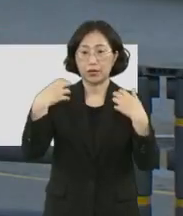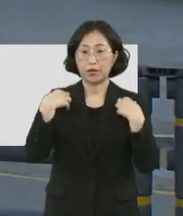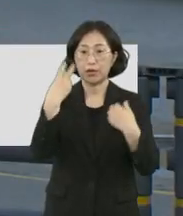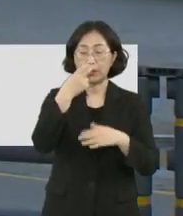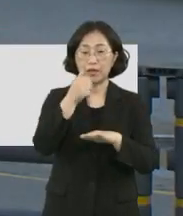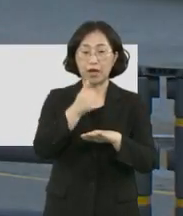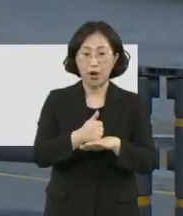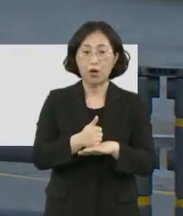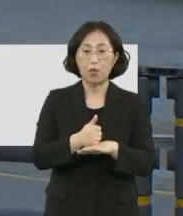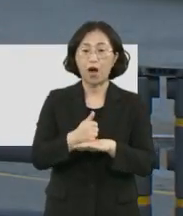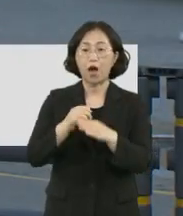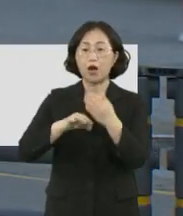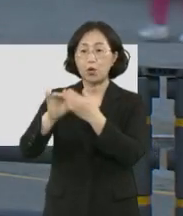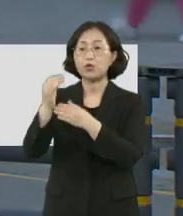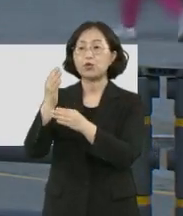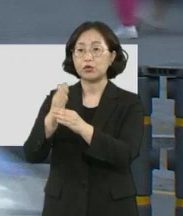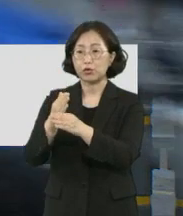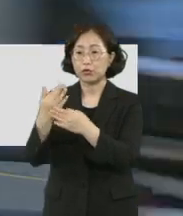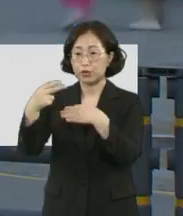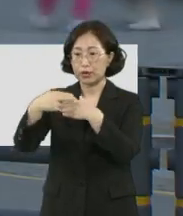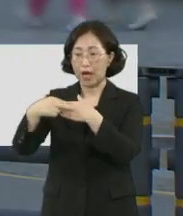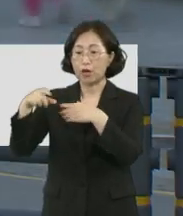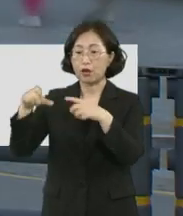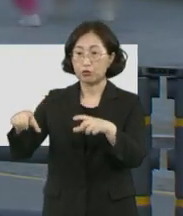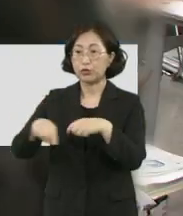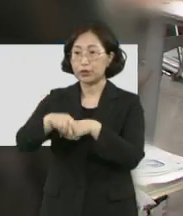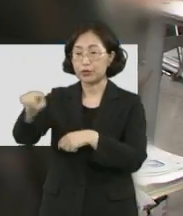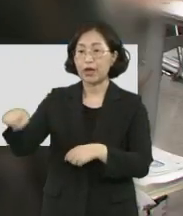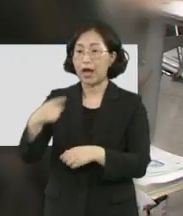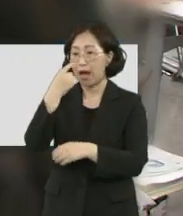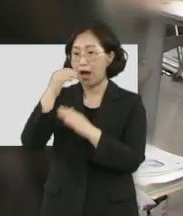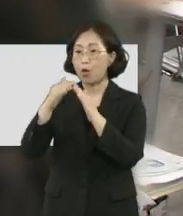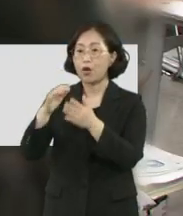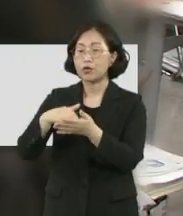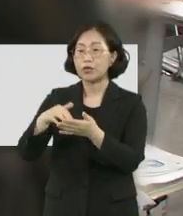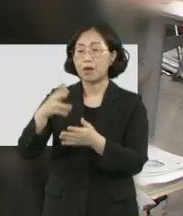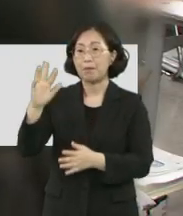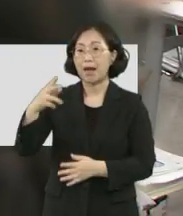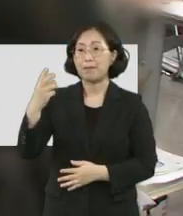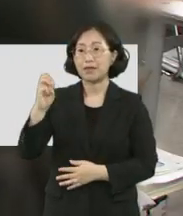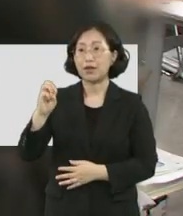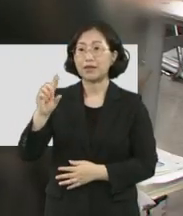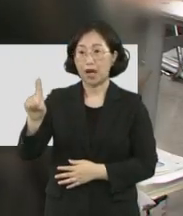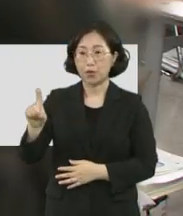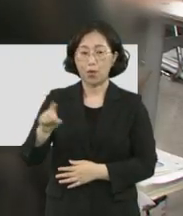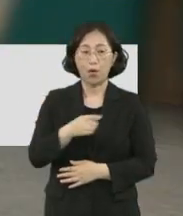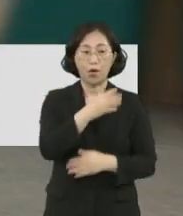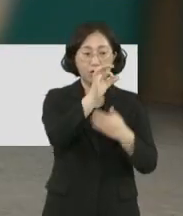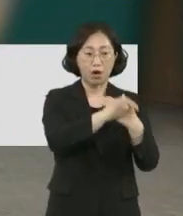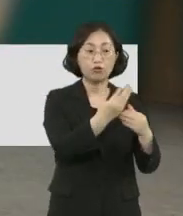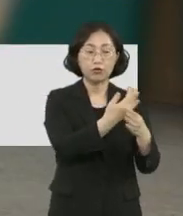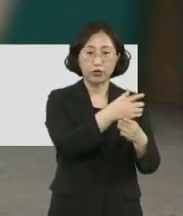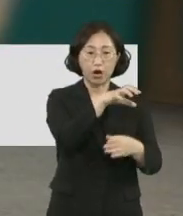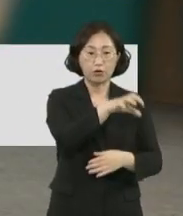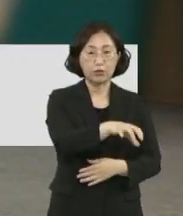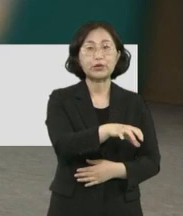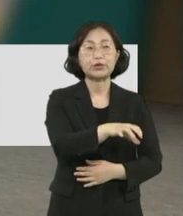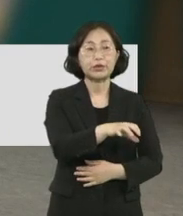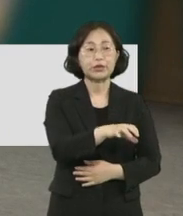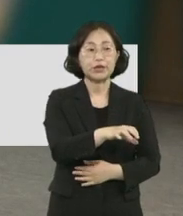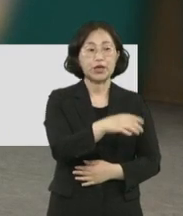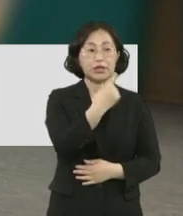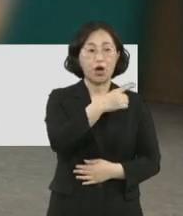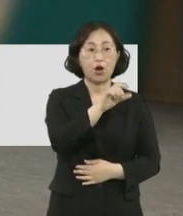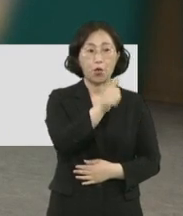조사 결과 최근 동구와 중구, 대덕구 등 동부 지역 학원은 831곳이었지만 서구, 유성구 등 서부 지역은